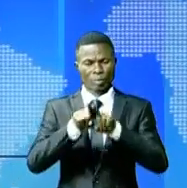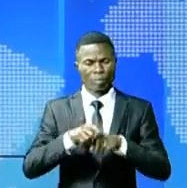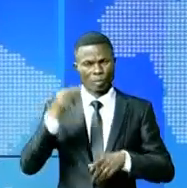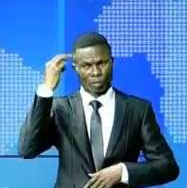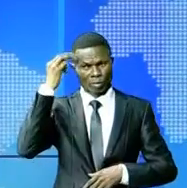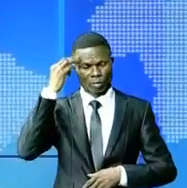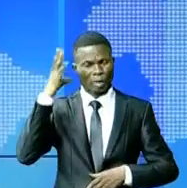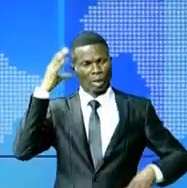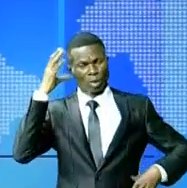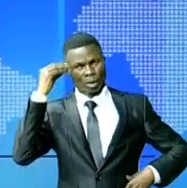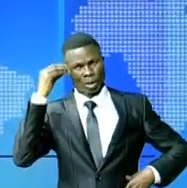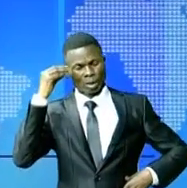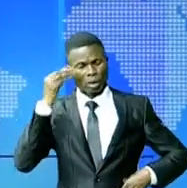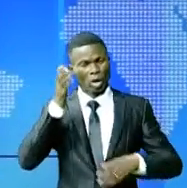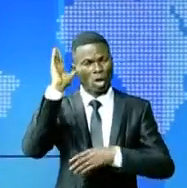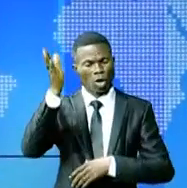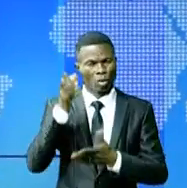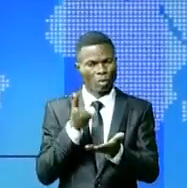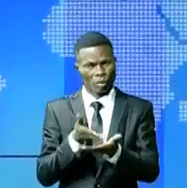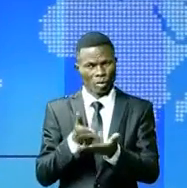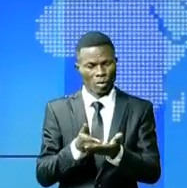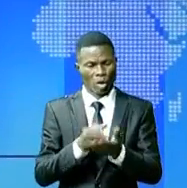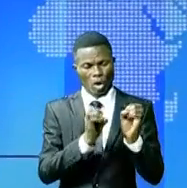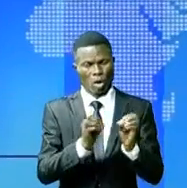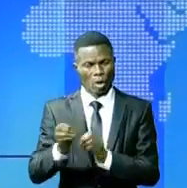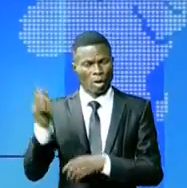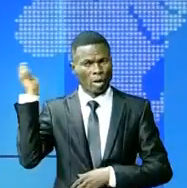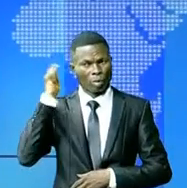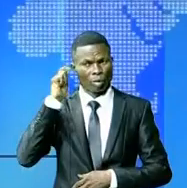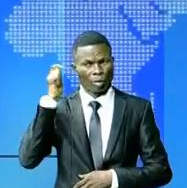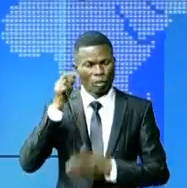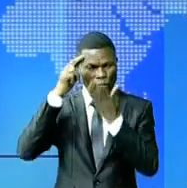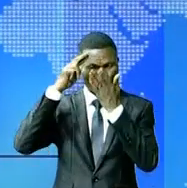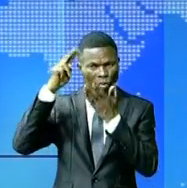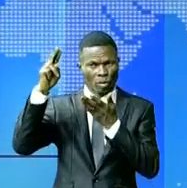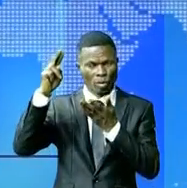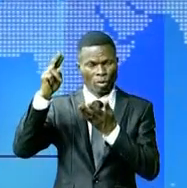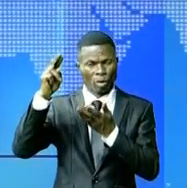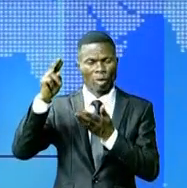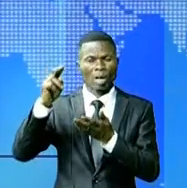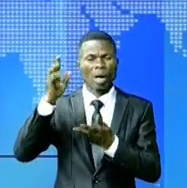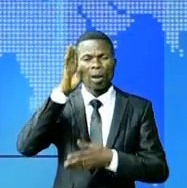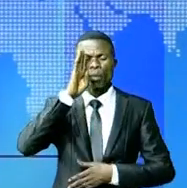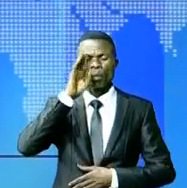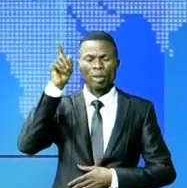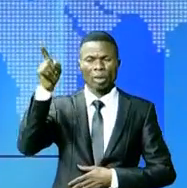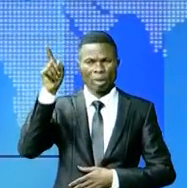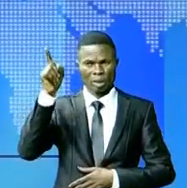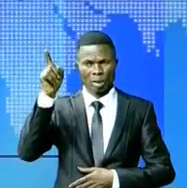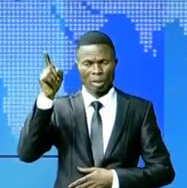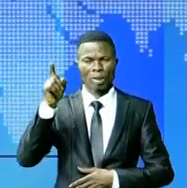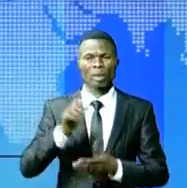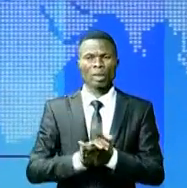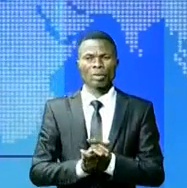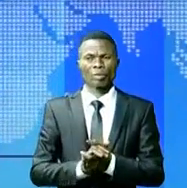de la pandémie, cette conférence a été animée par le professeur de l'Université de Louvain-la-Neuve, le professeur Olivier